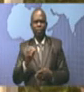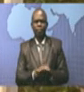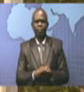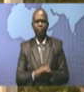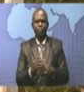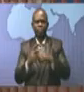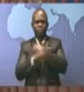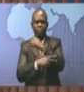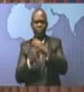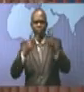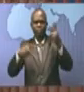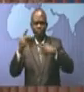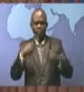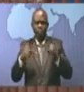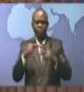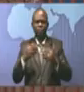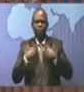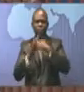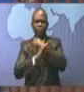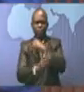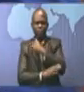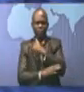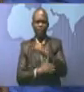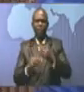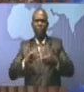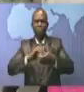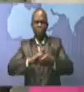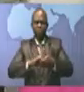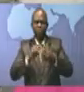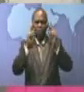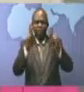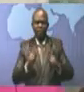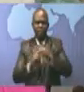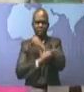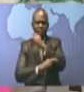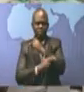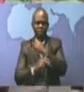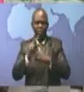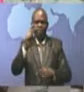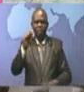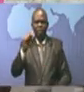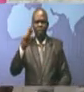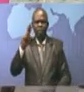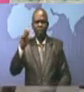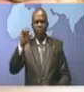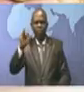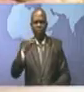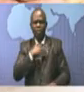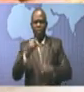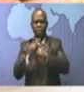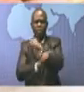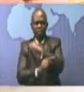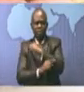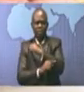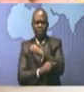visitées par les agents de l'usine FOMI sont Bubanza, Muramvya, Kayanza, Ngozi, Karusi et Gitega. En vue d'évaluer si